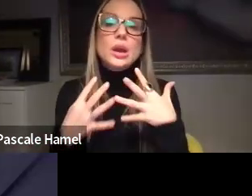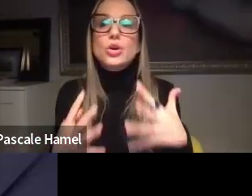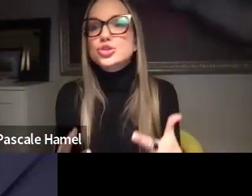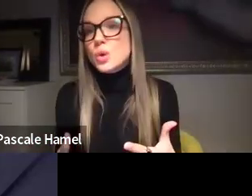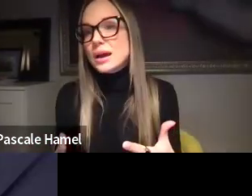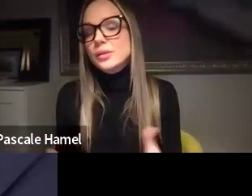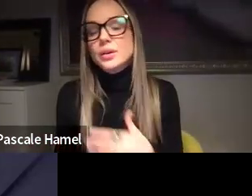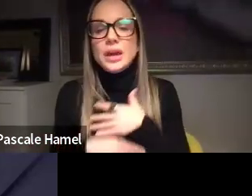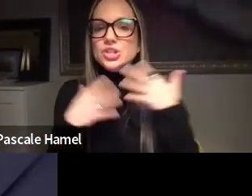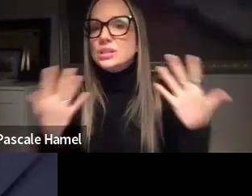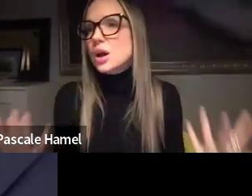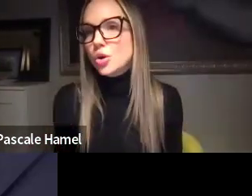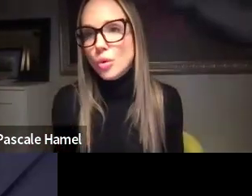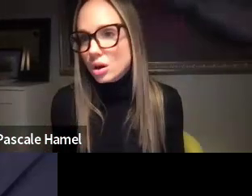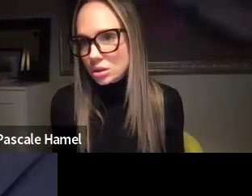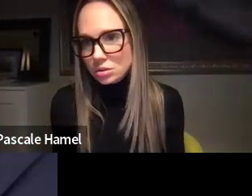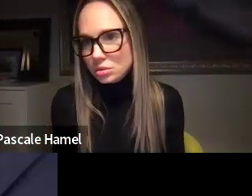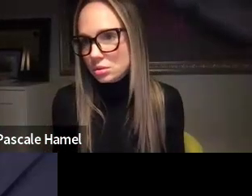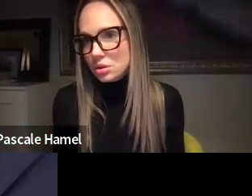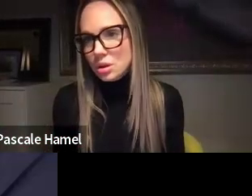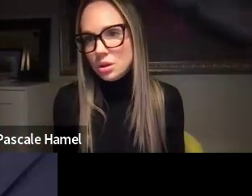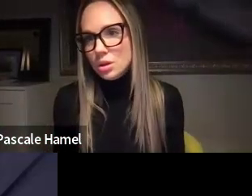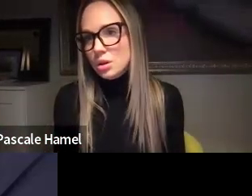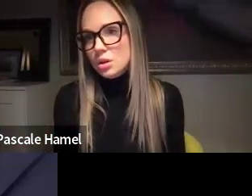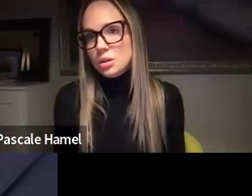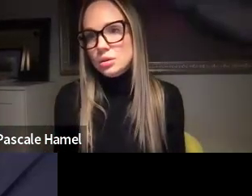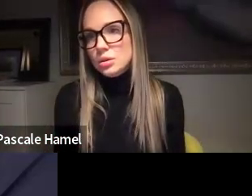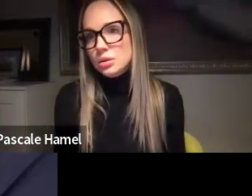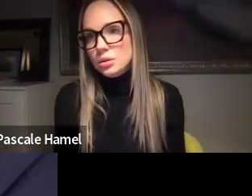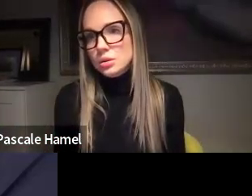à vous donner un choix, achetez-en un noir.